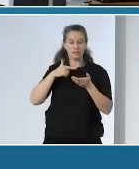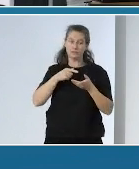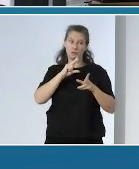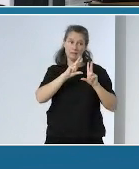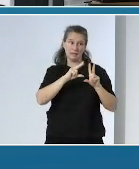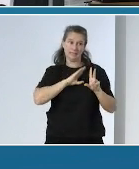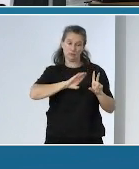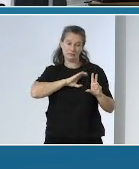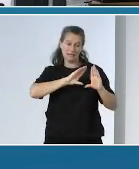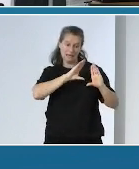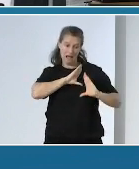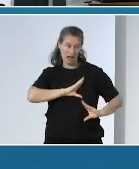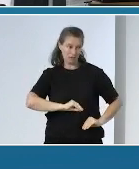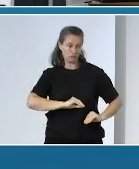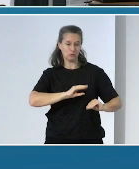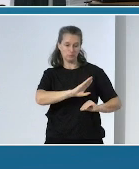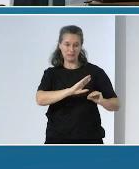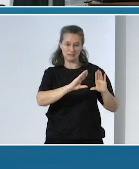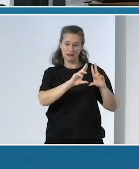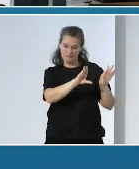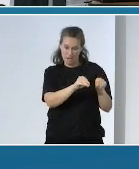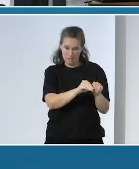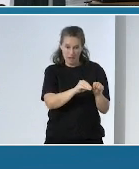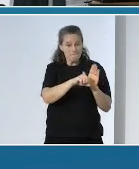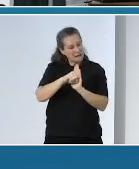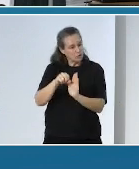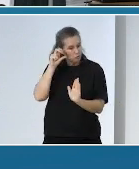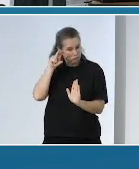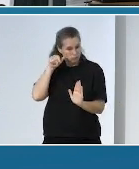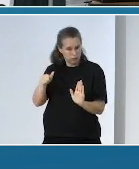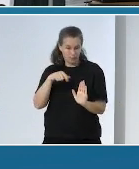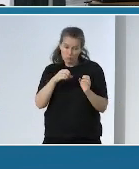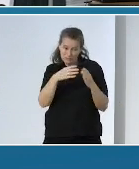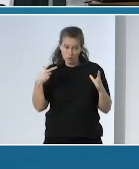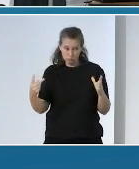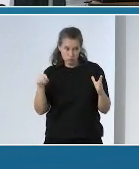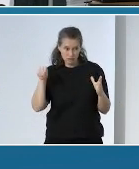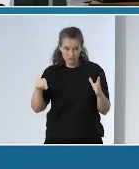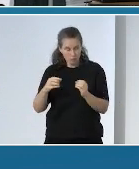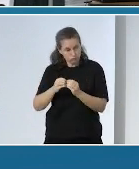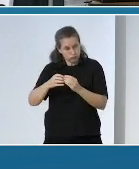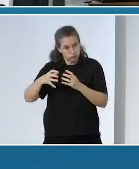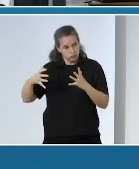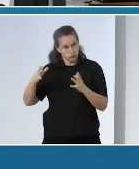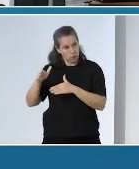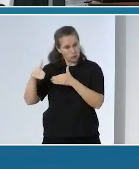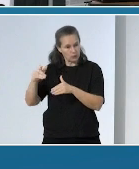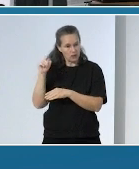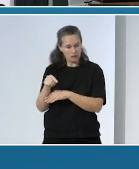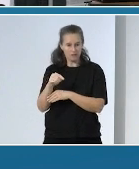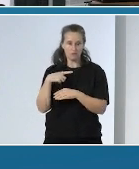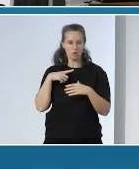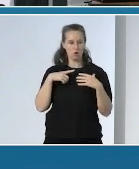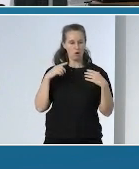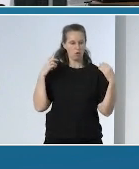la famille, leur expliquer que la priorité pour qu'Émilie puisse poursuivre son développement de manière harmonieuse, c'est qu'elle ait un beau